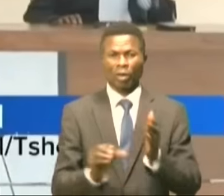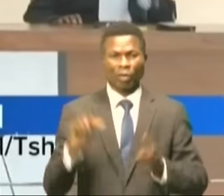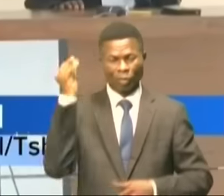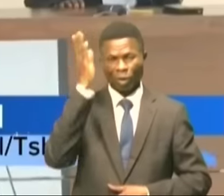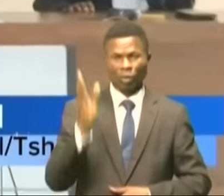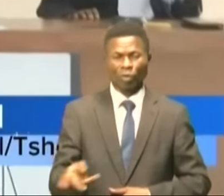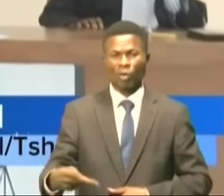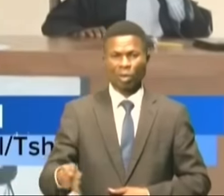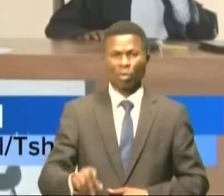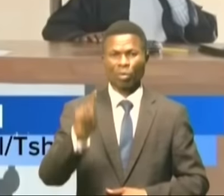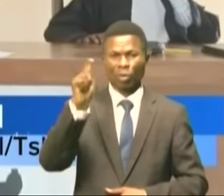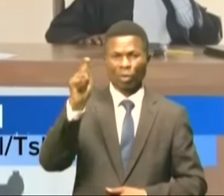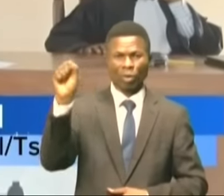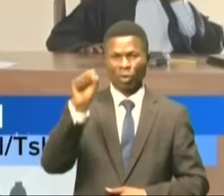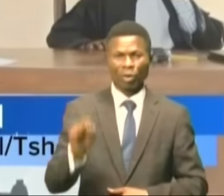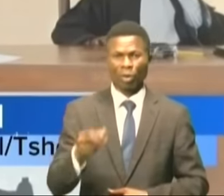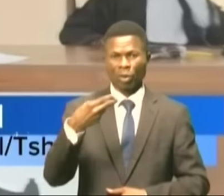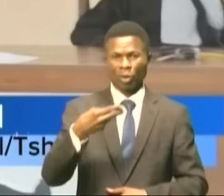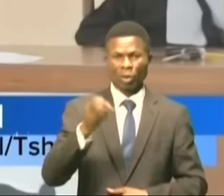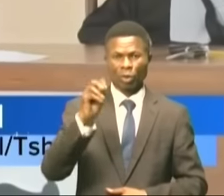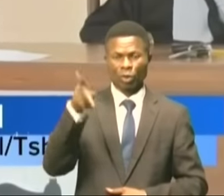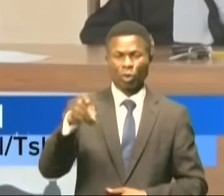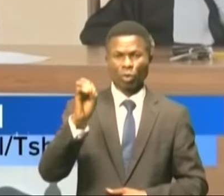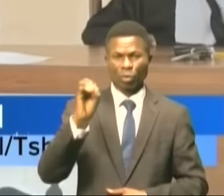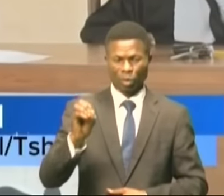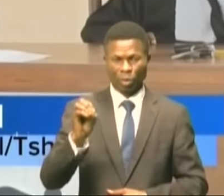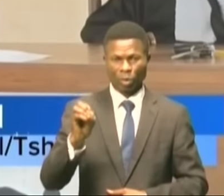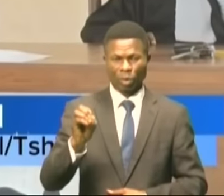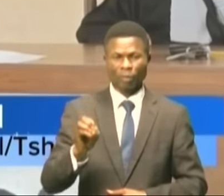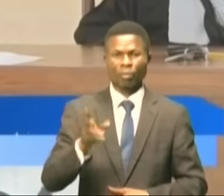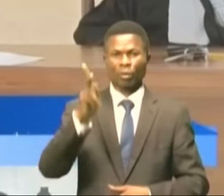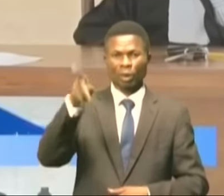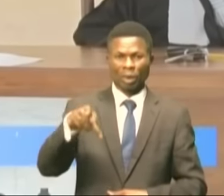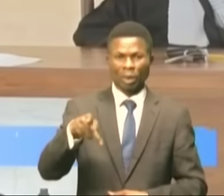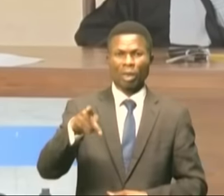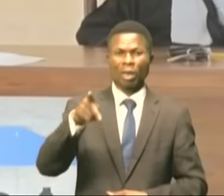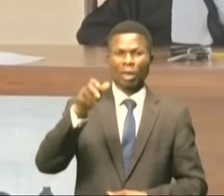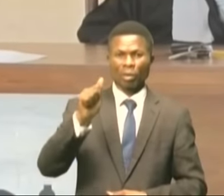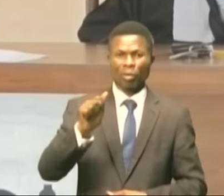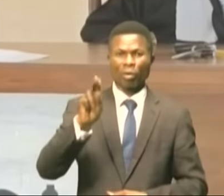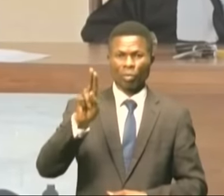Tchopo, les candidats Paulin Lindongoli